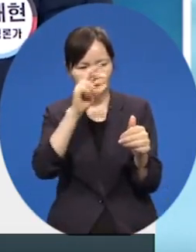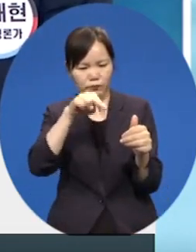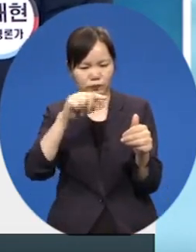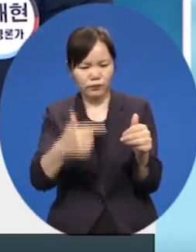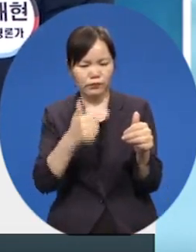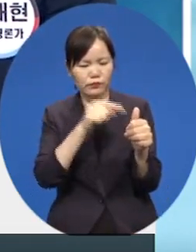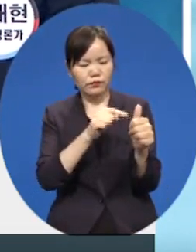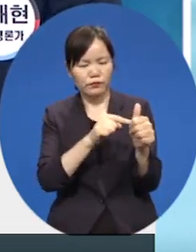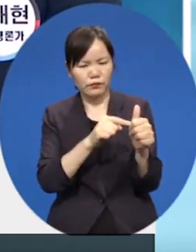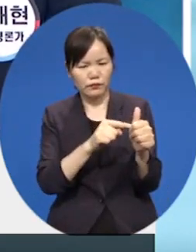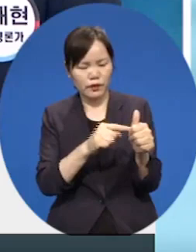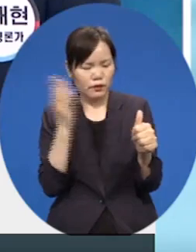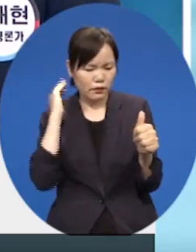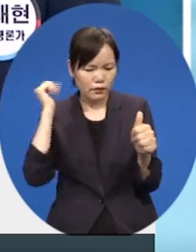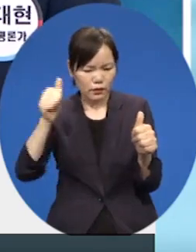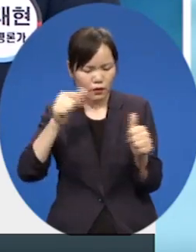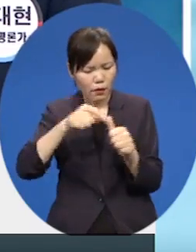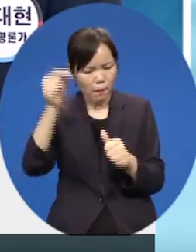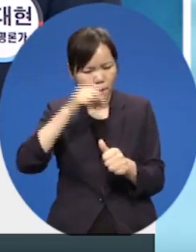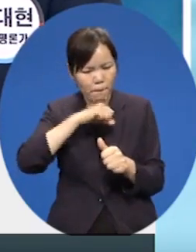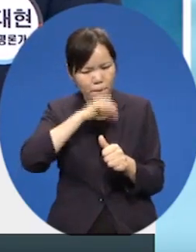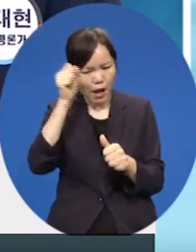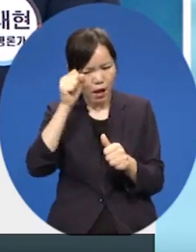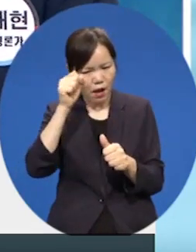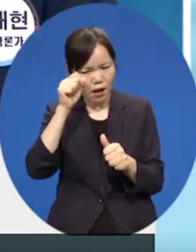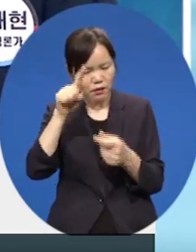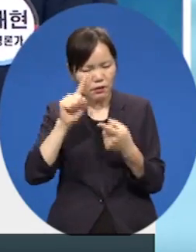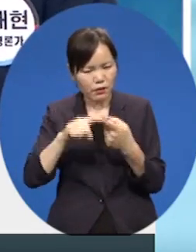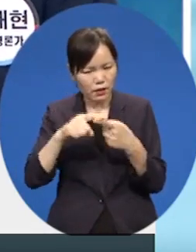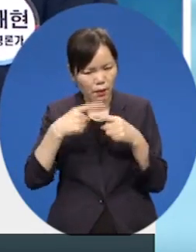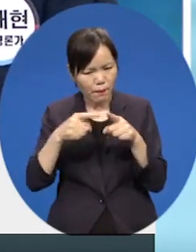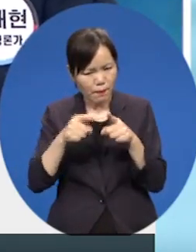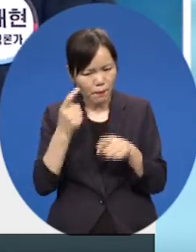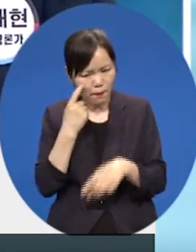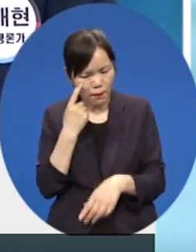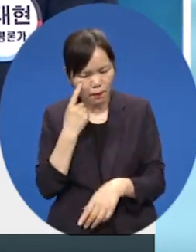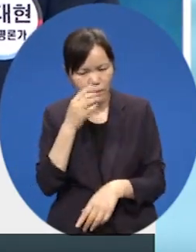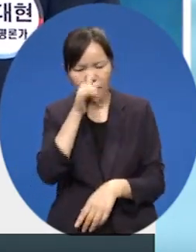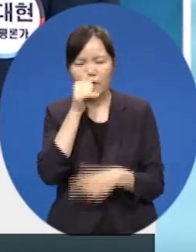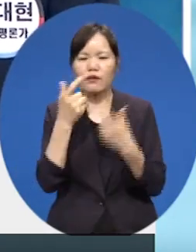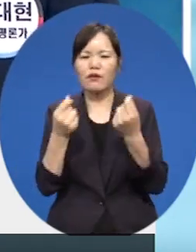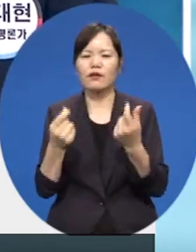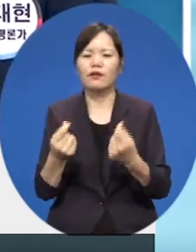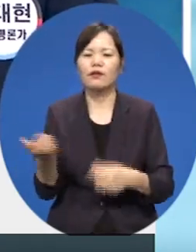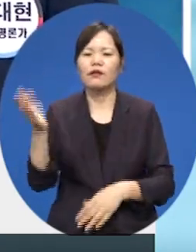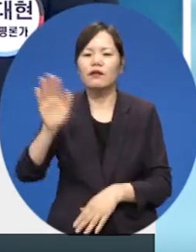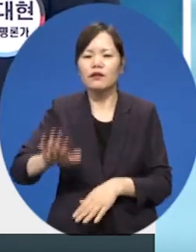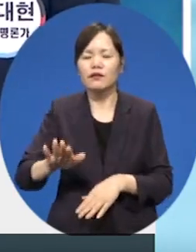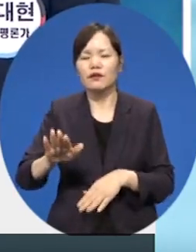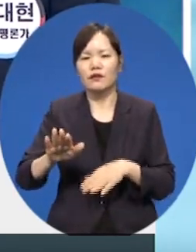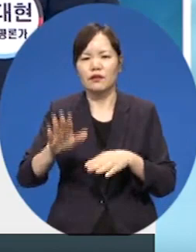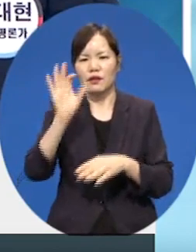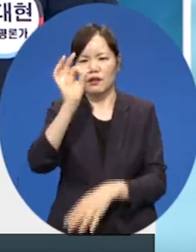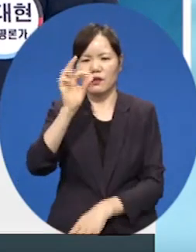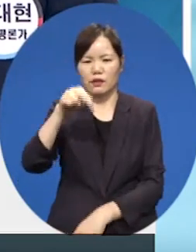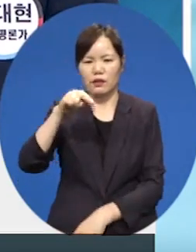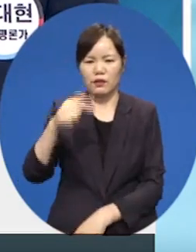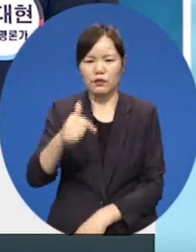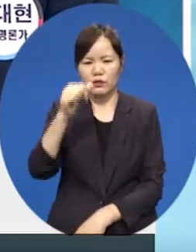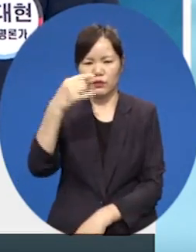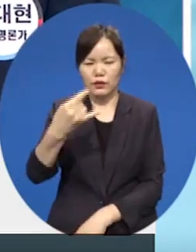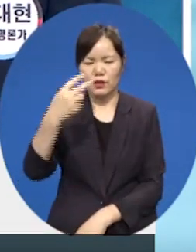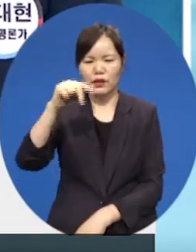수 있을지에 대한 나름대로 뭐 간을 본다, 평가를 계속하고 있는 과정이라고 저는 봅니다. 그러나 이제 지금은 윤희석, 또